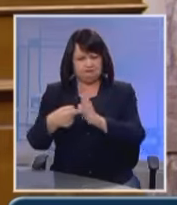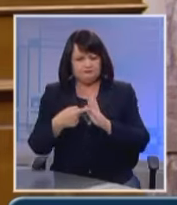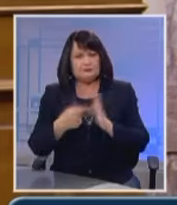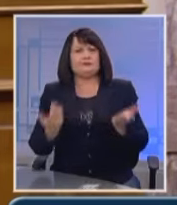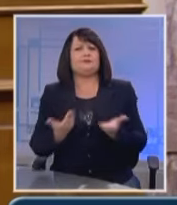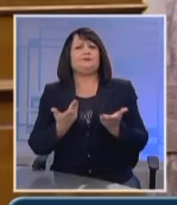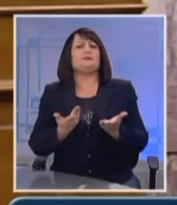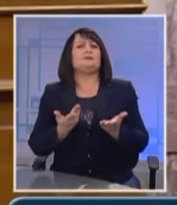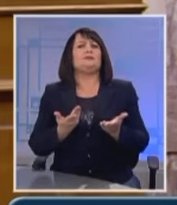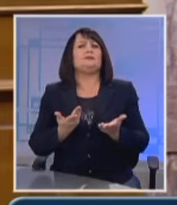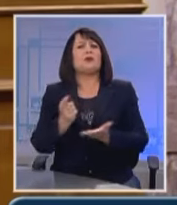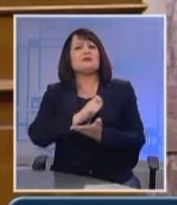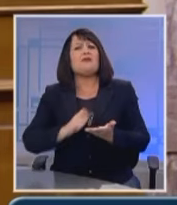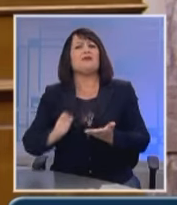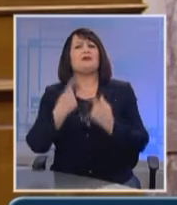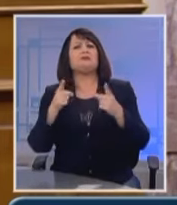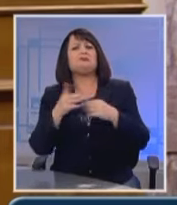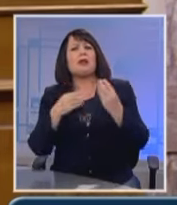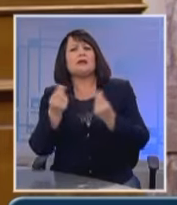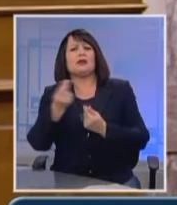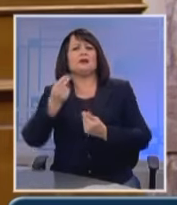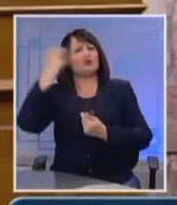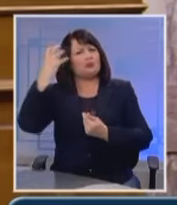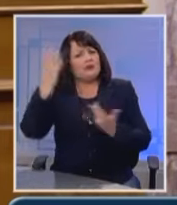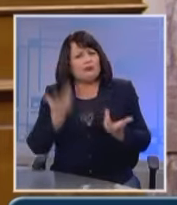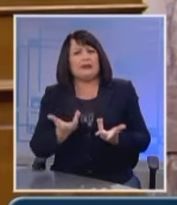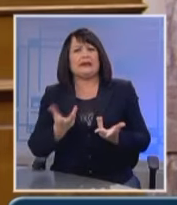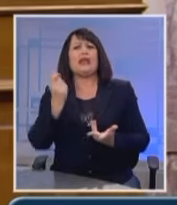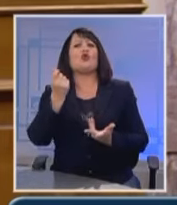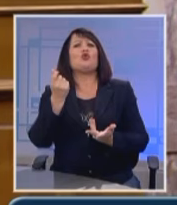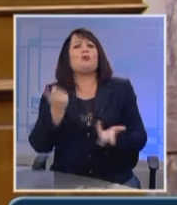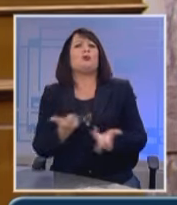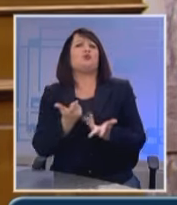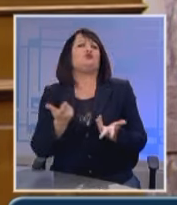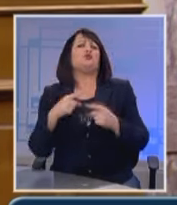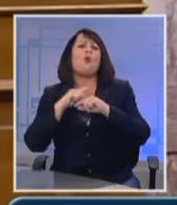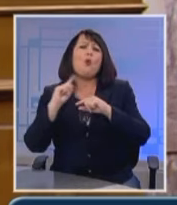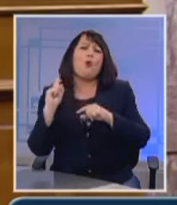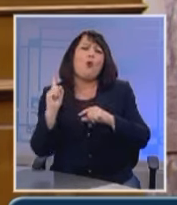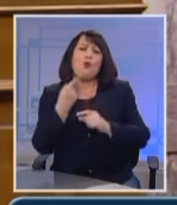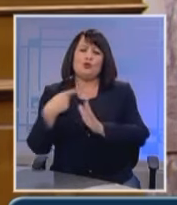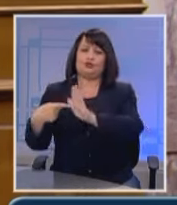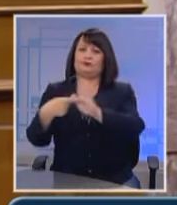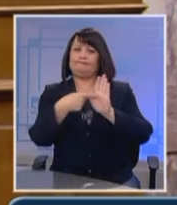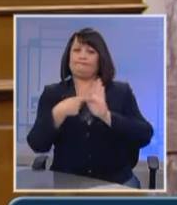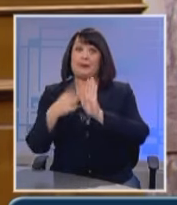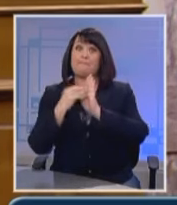την πνευματική και προς την οικονομική ηγεσία του τόπου. Το